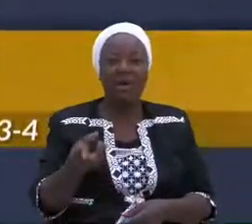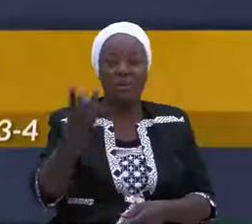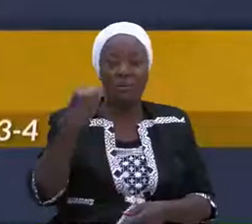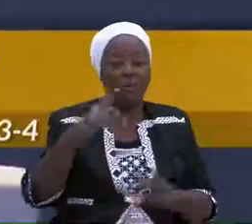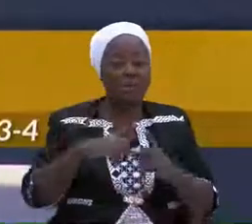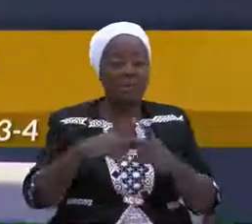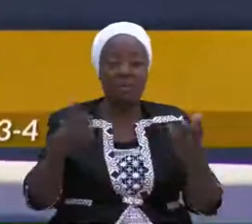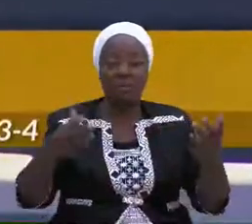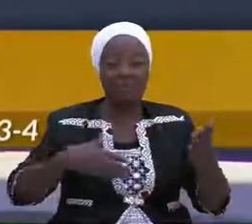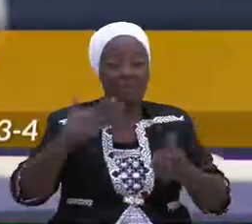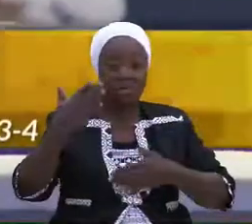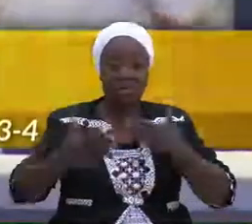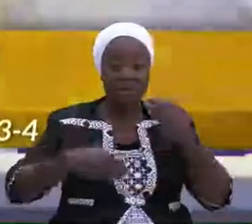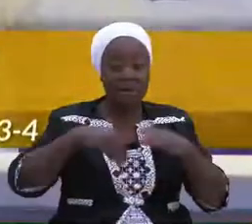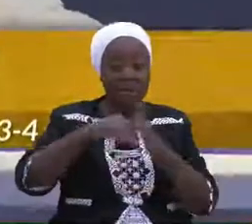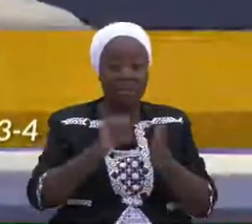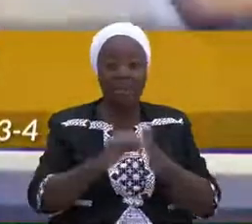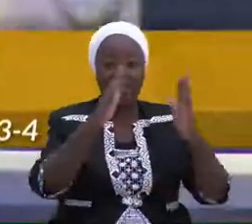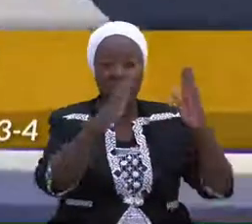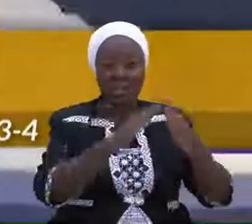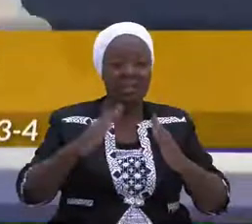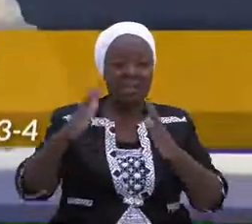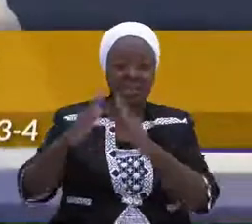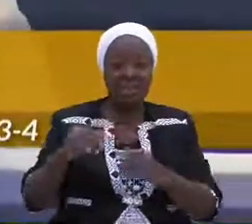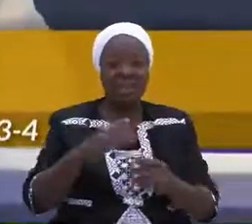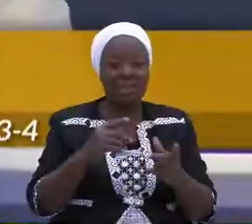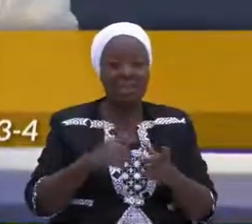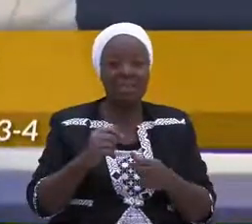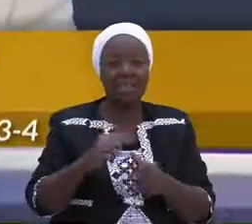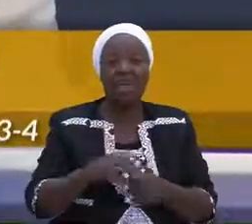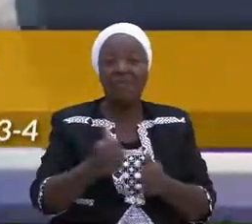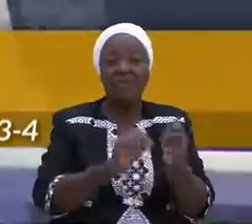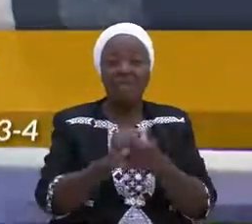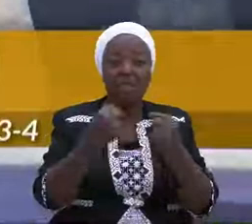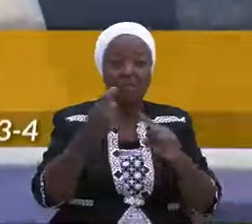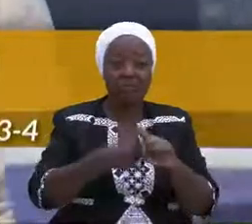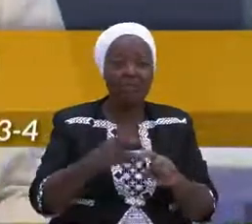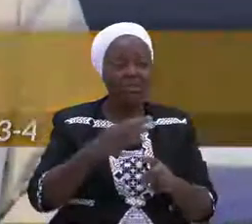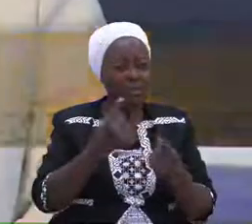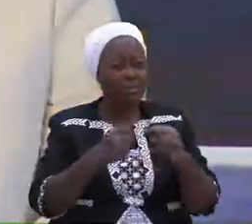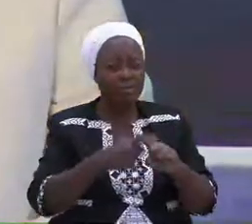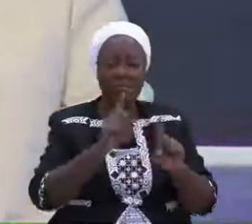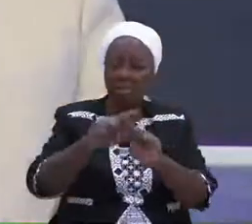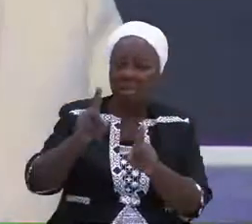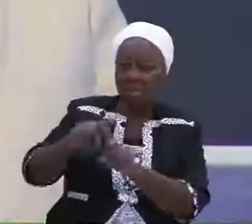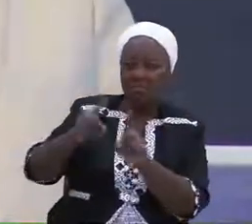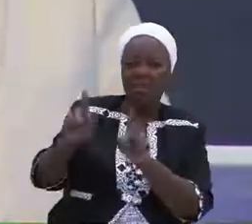Et il eut grande joie dans cette ville. Partout d'où ils sont venus. Ils sont venus des différentes parties de la